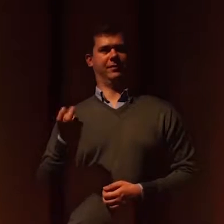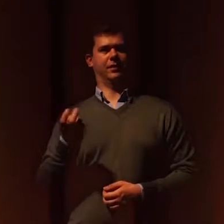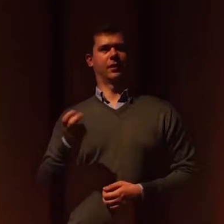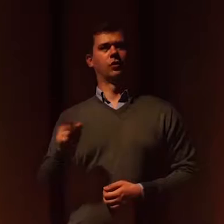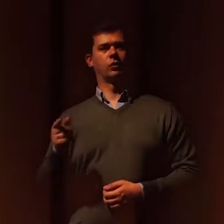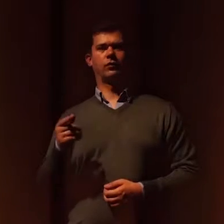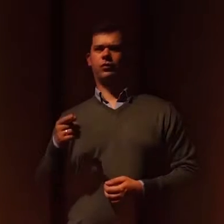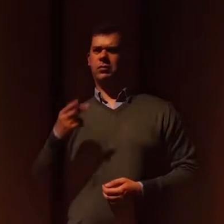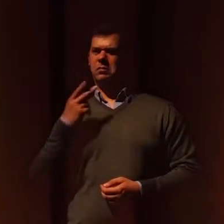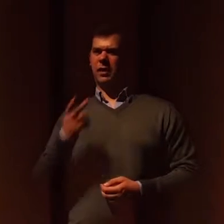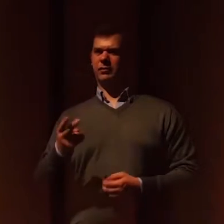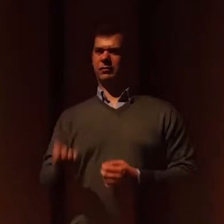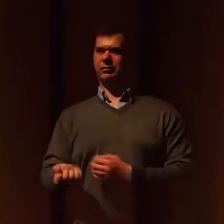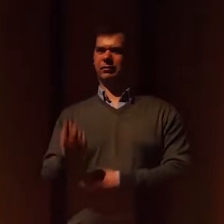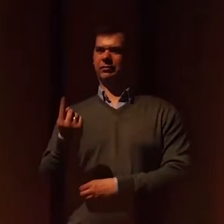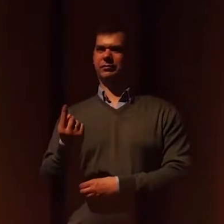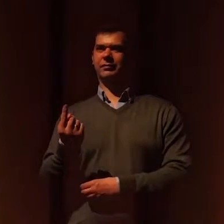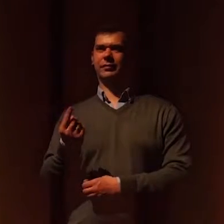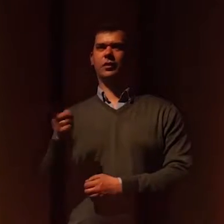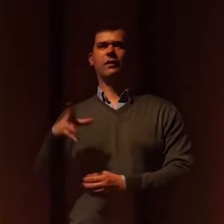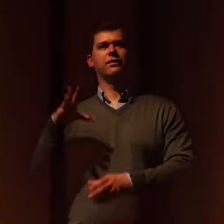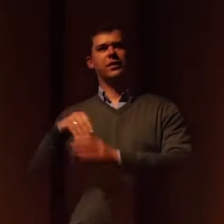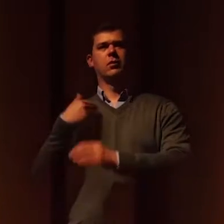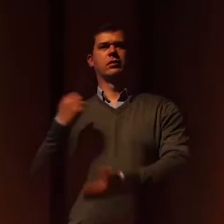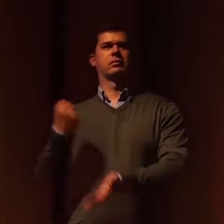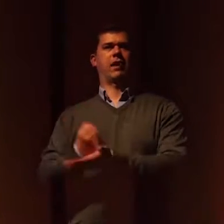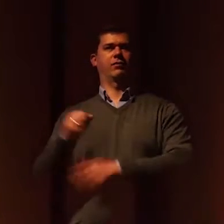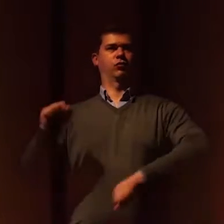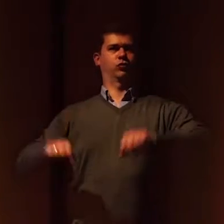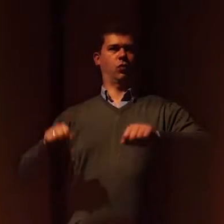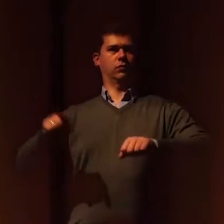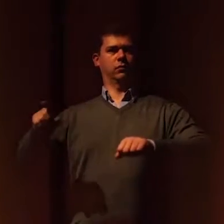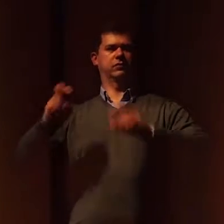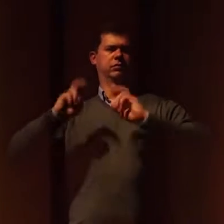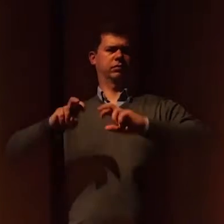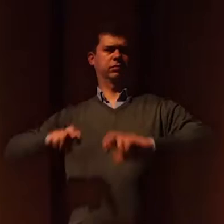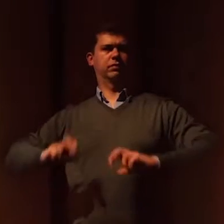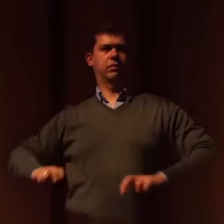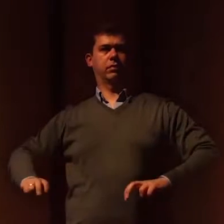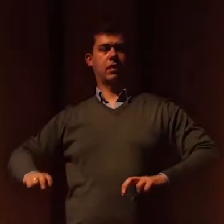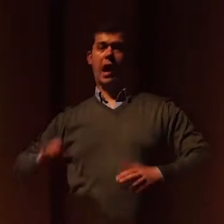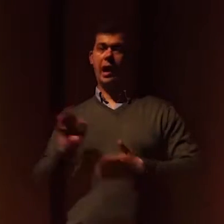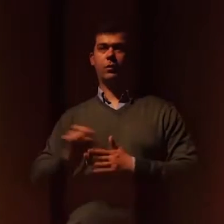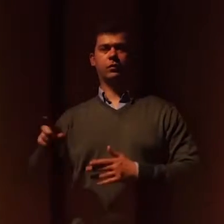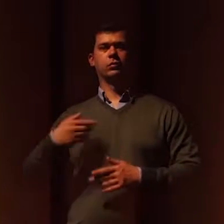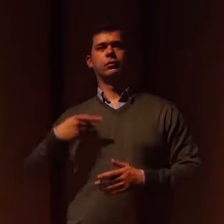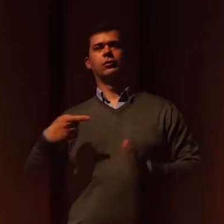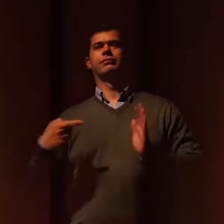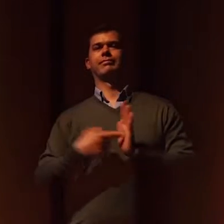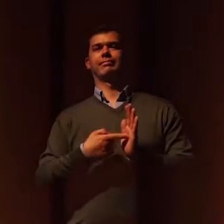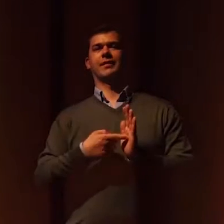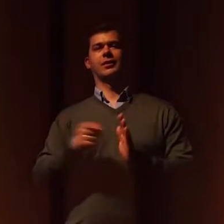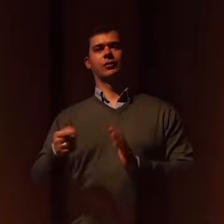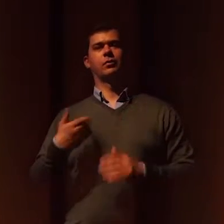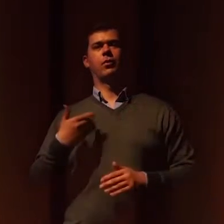widzenia bardzo wielu tam spraw które były w tym procesie sądowym wreszcie tam był taki moment kiedy wskazywał na to że